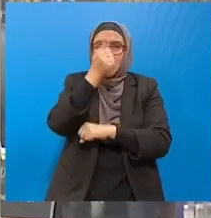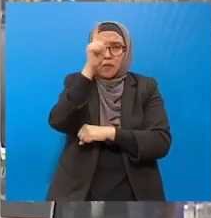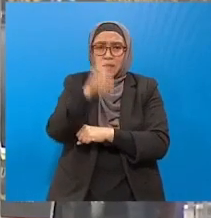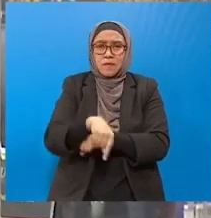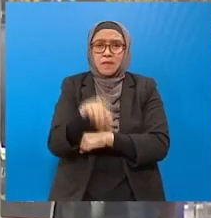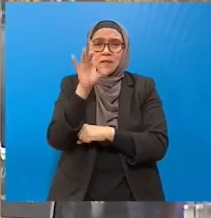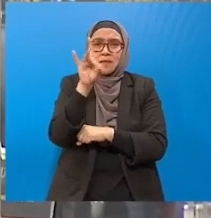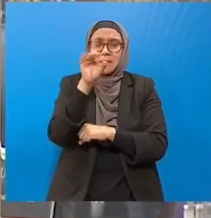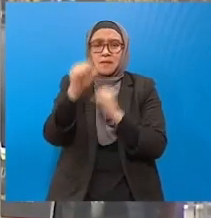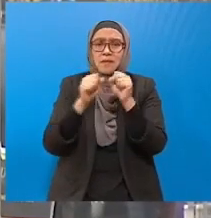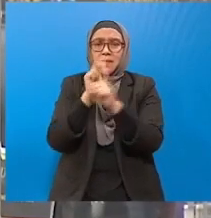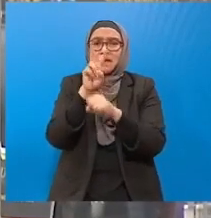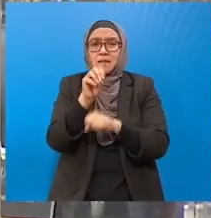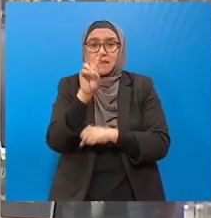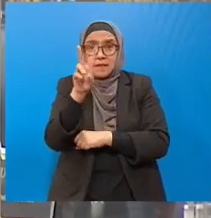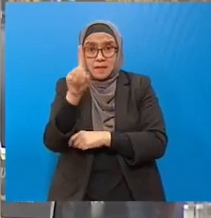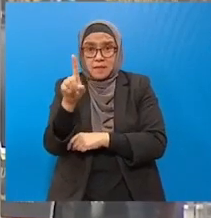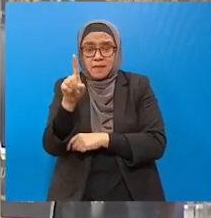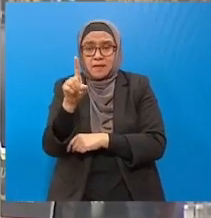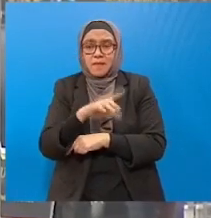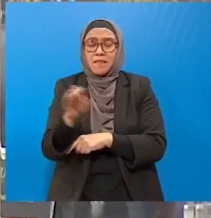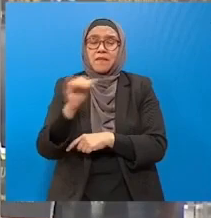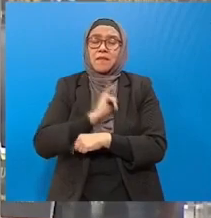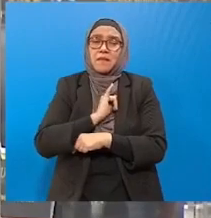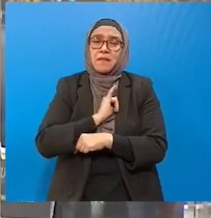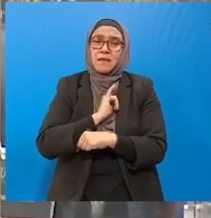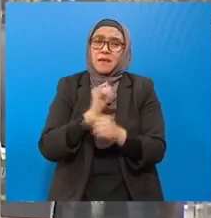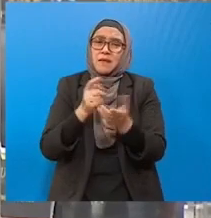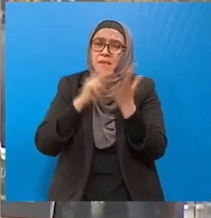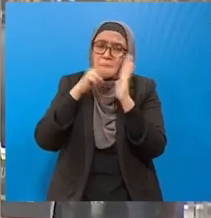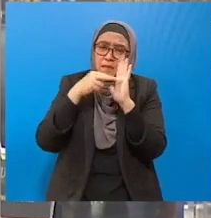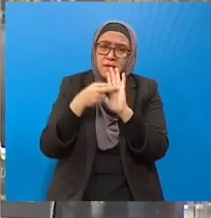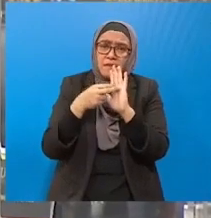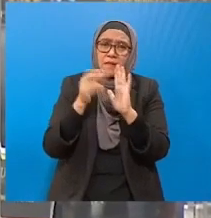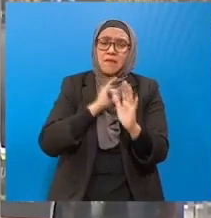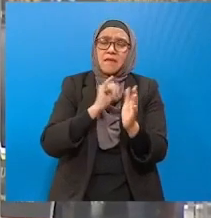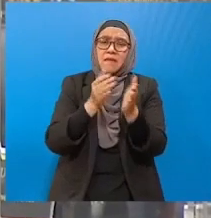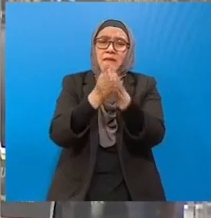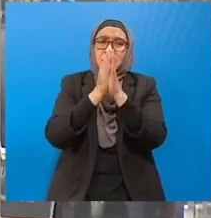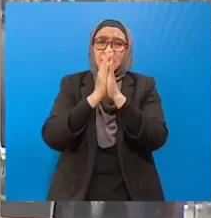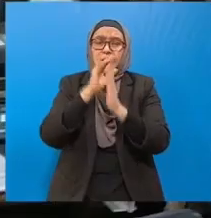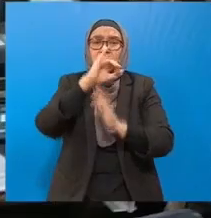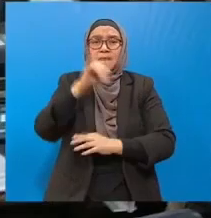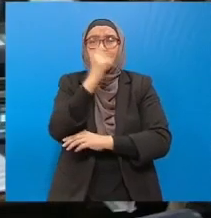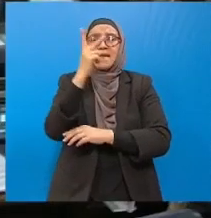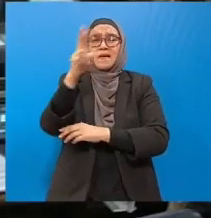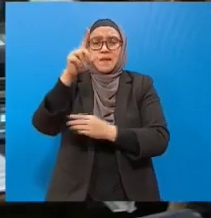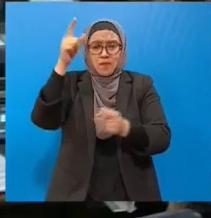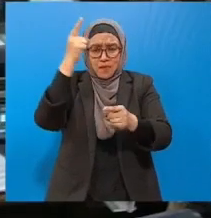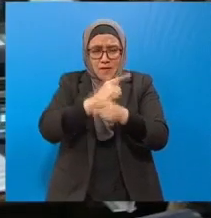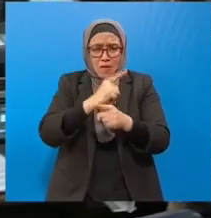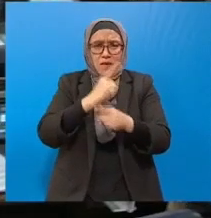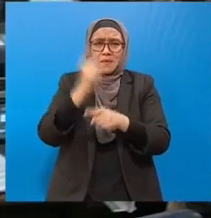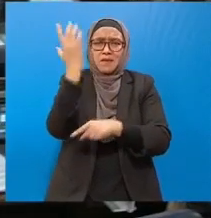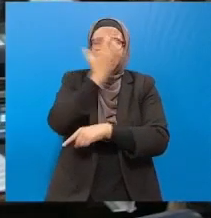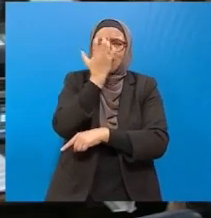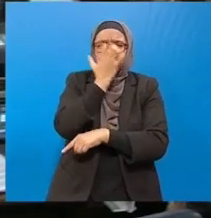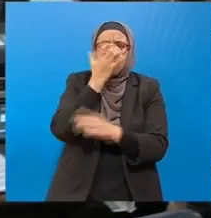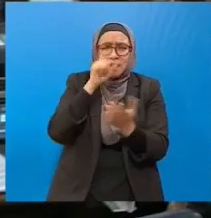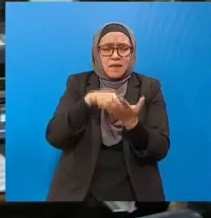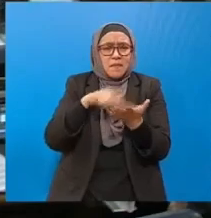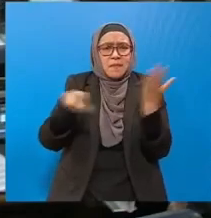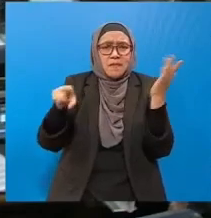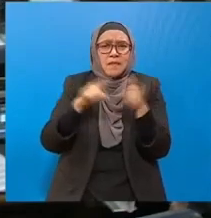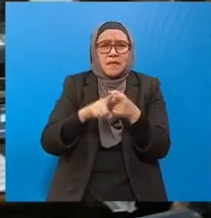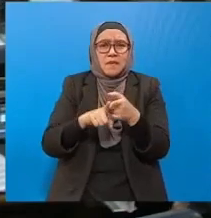botol Refrain termasuk saya mohon kemudian kejar Raya membetulkan kekeliruan ini sekali utama yang penting